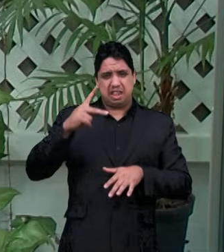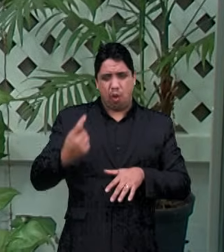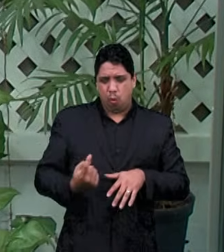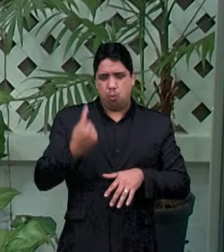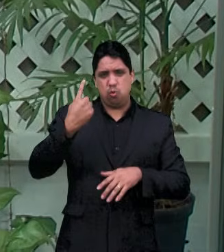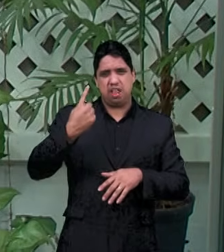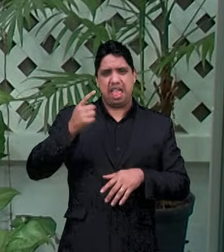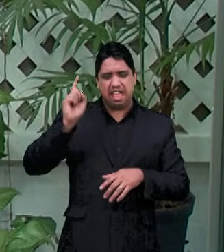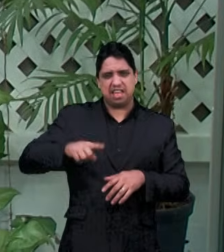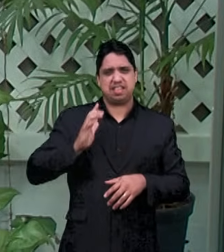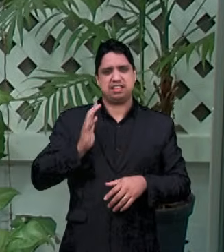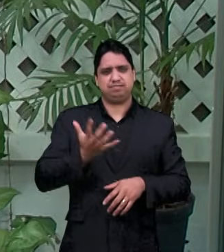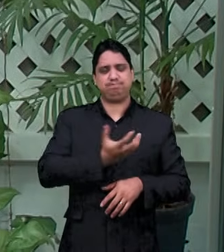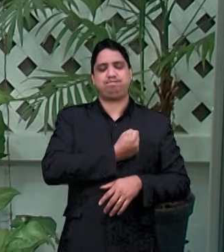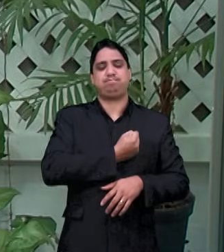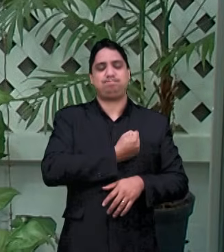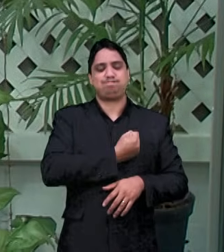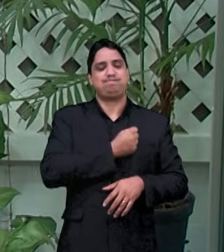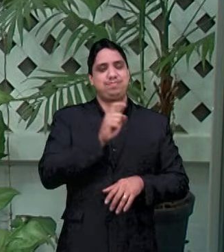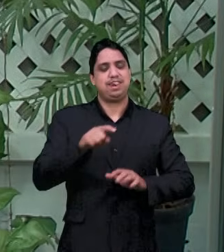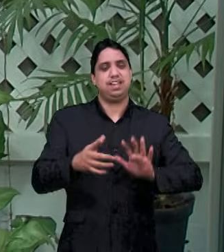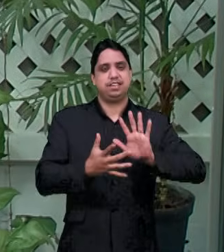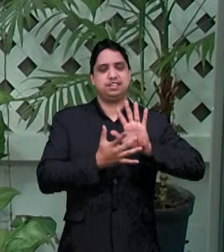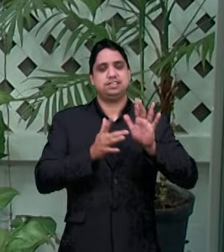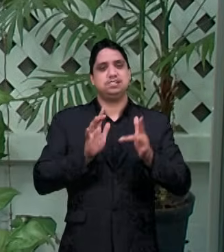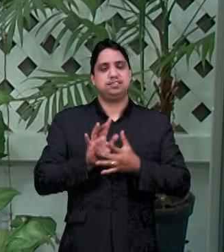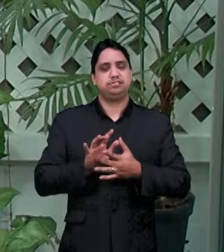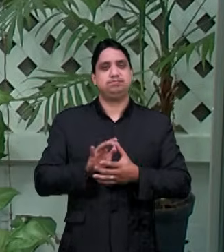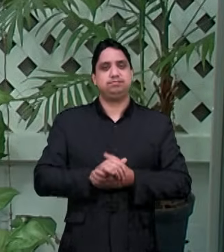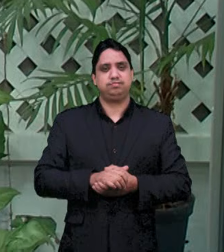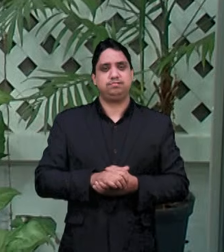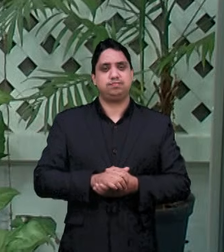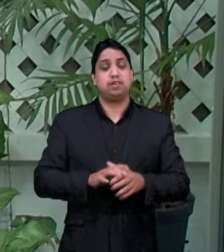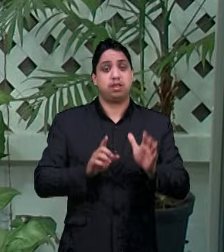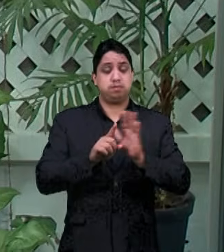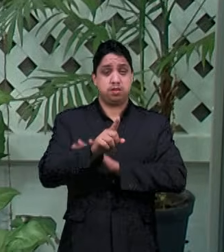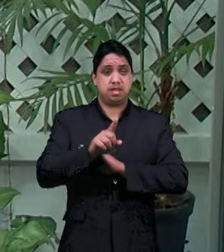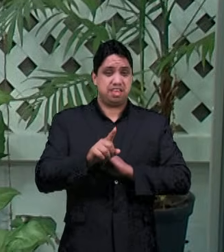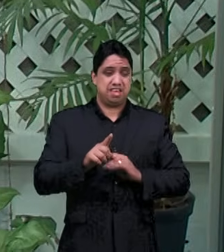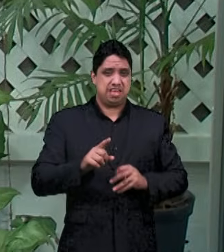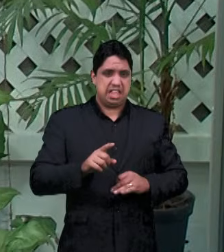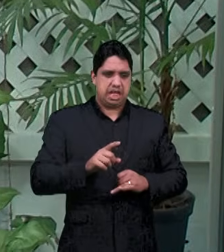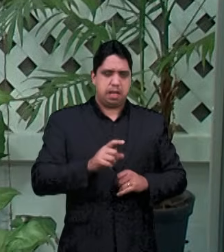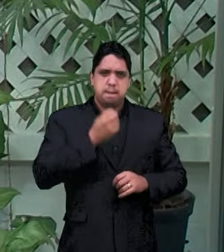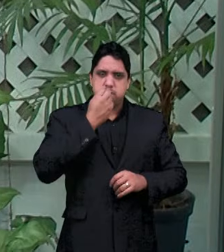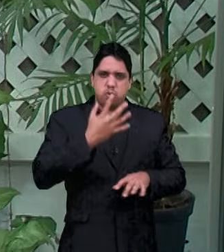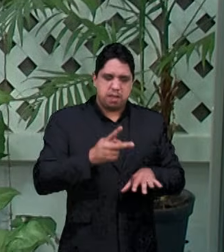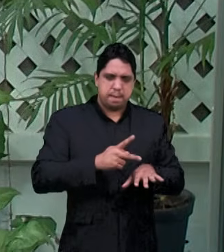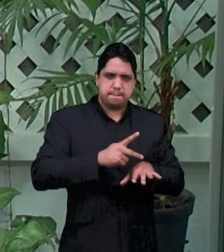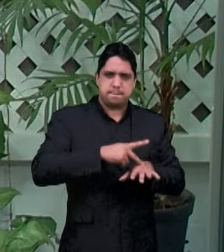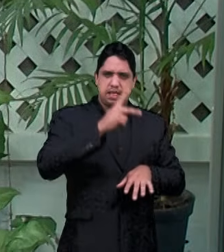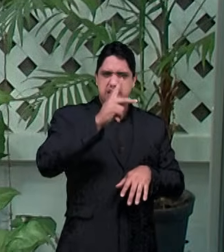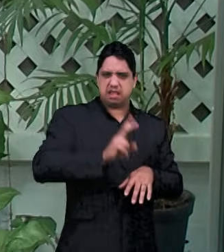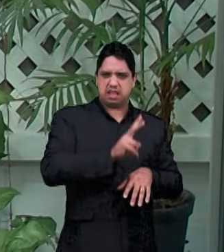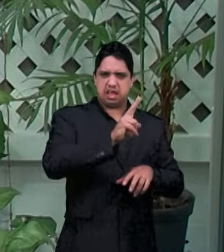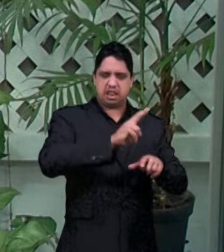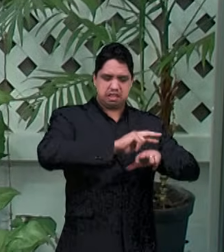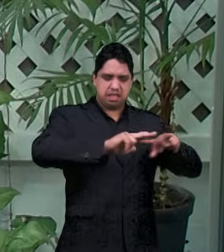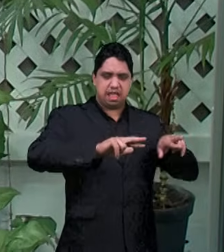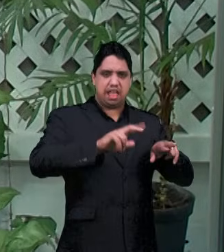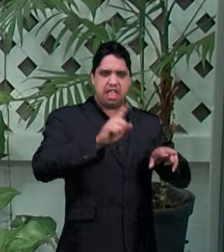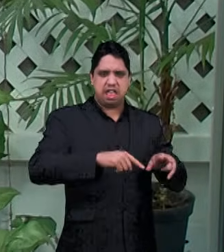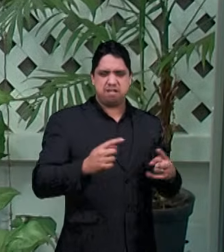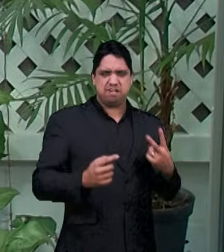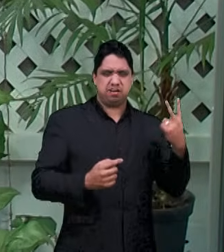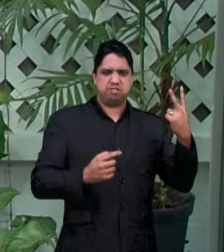qui sauve. Et la question est celle-là. Les bonnes perles sont des valeurs spirituelles du royaume de Dieu. Mais la